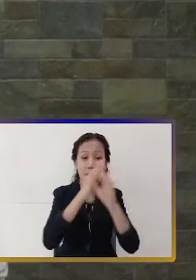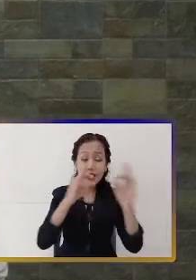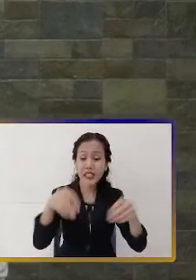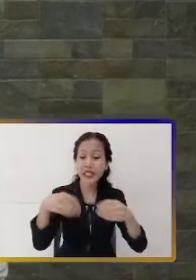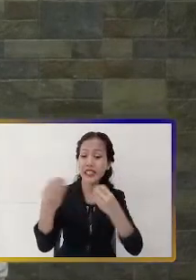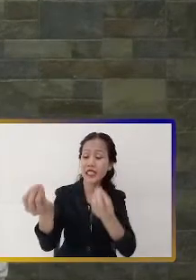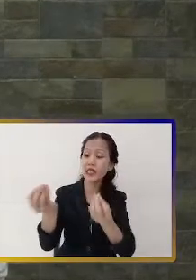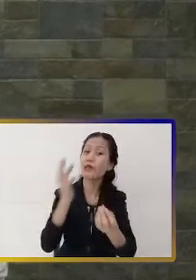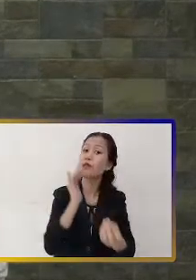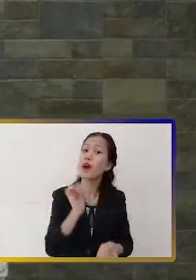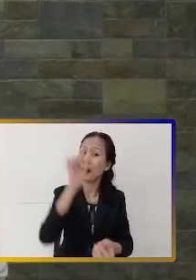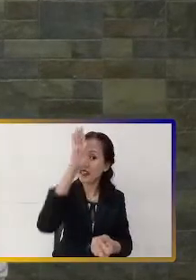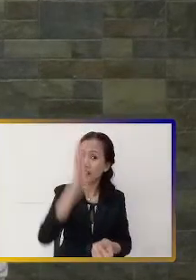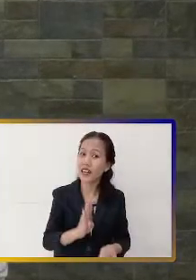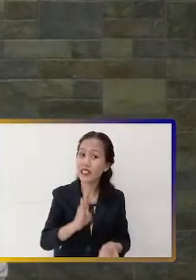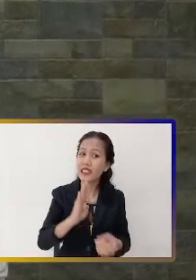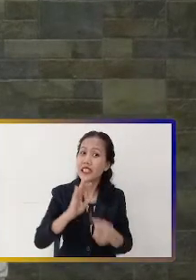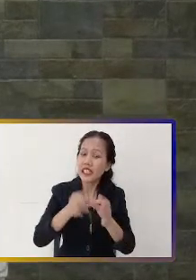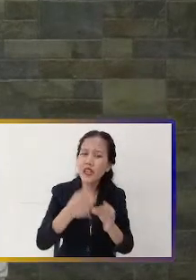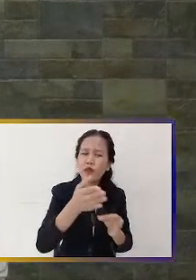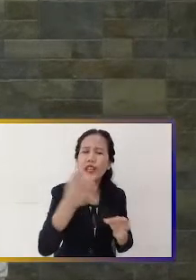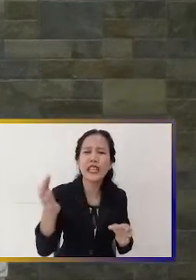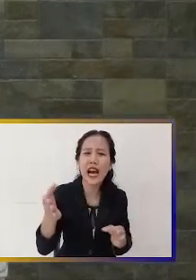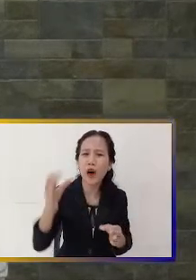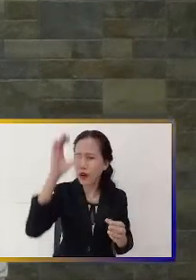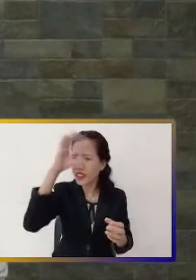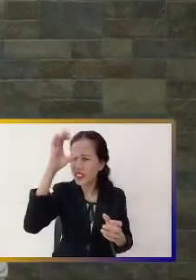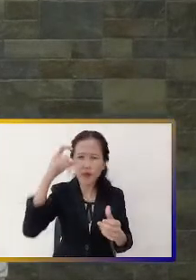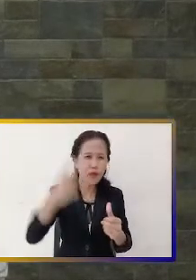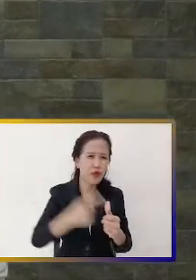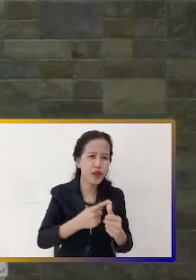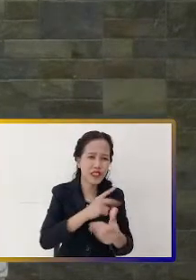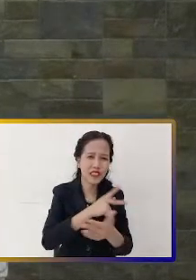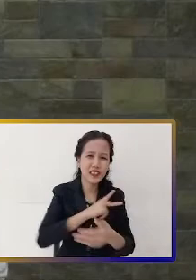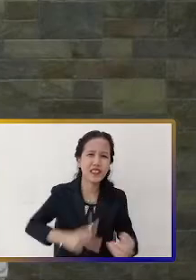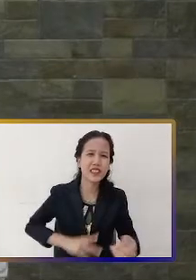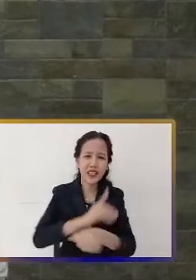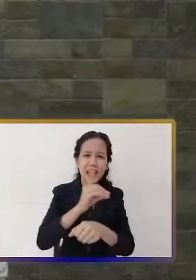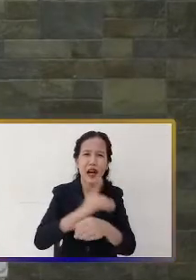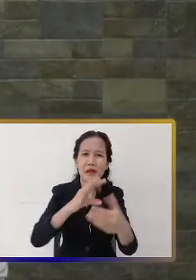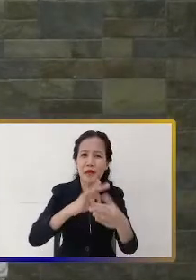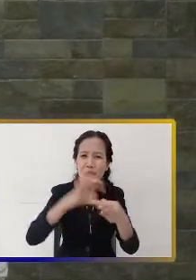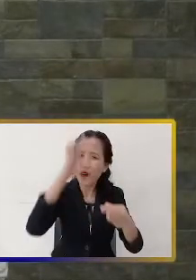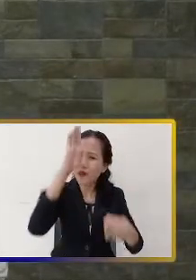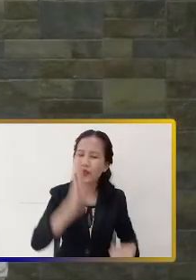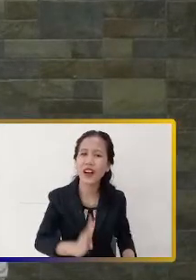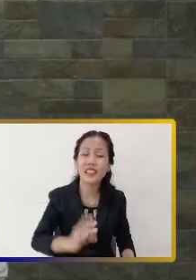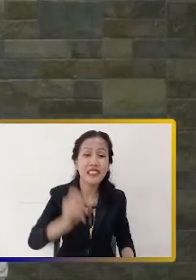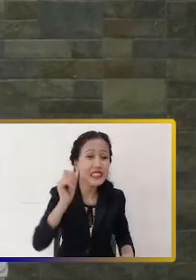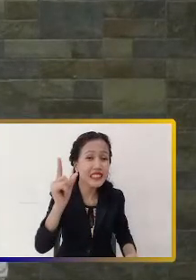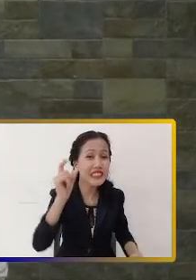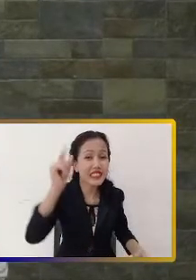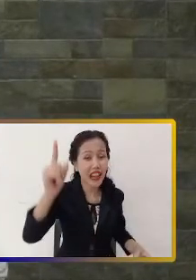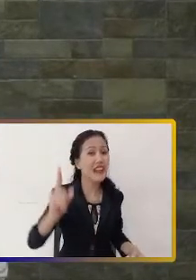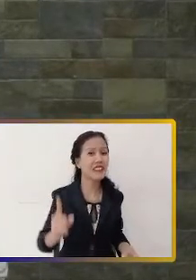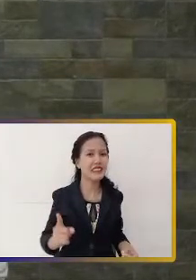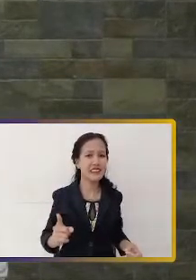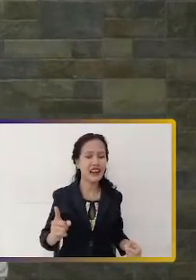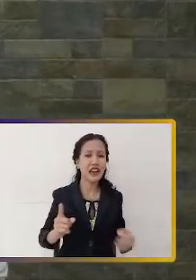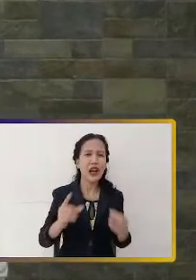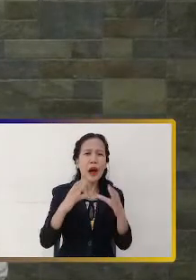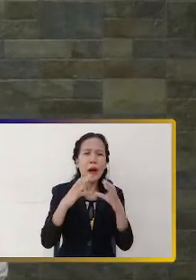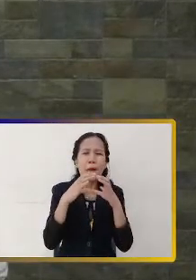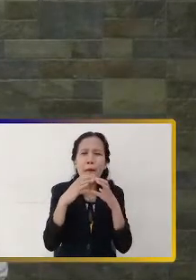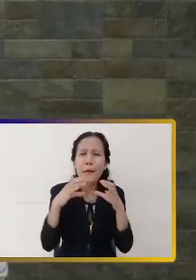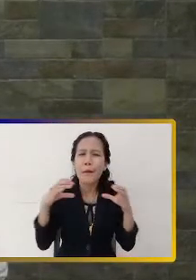main thing. Do you understand? You are, I mean, nag-grabe ang pagnanasa mo.